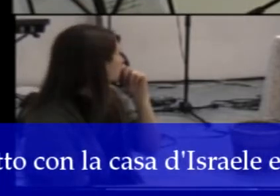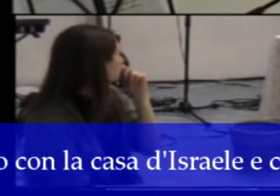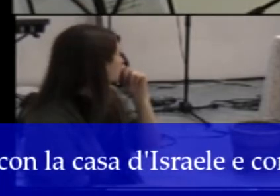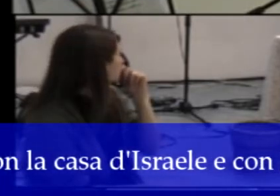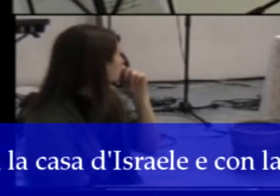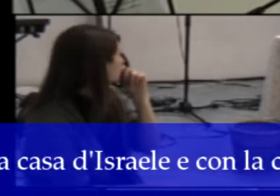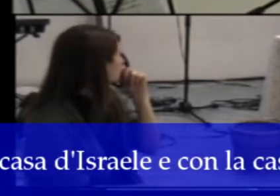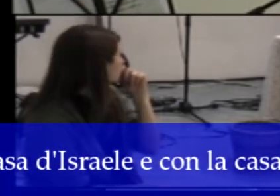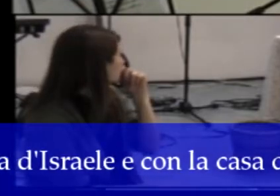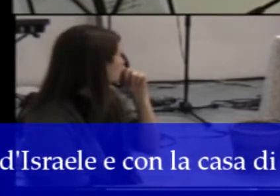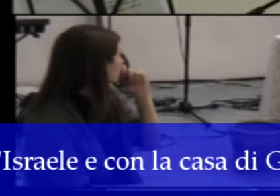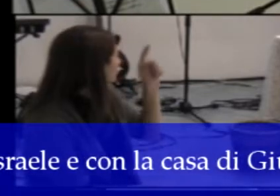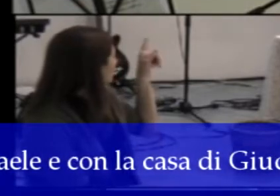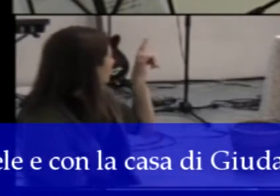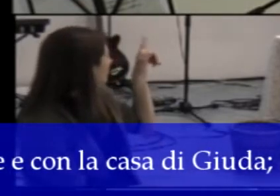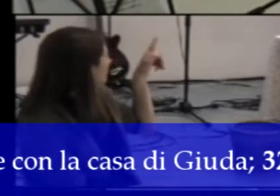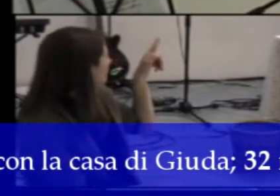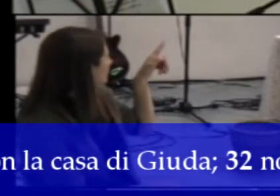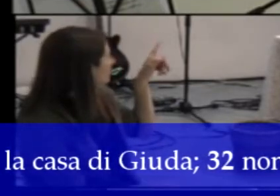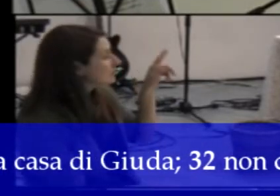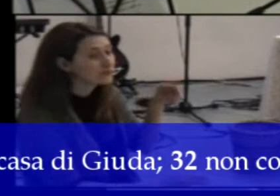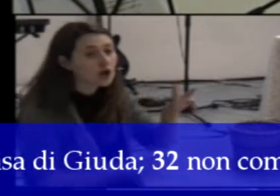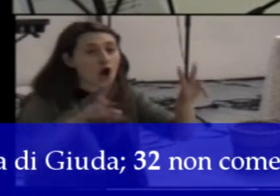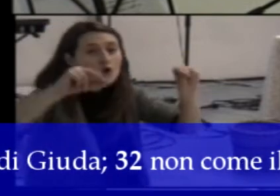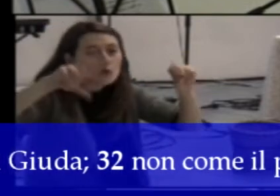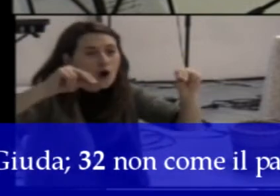nei quali con la casa di Israele e con la casa di Giuda io